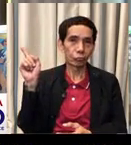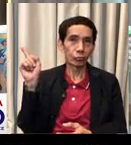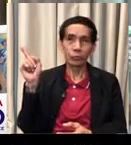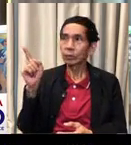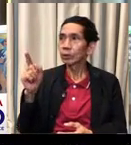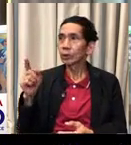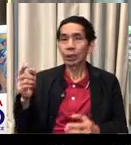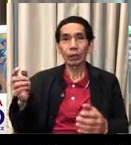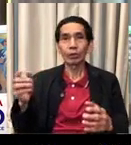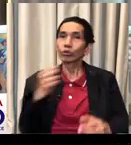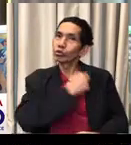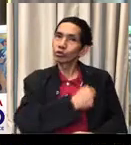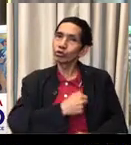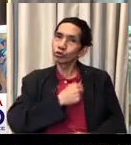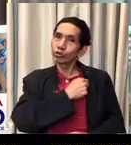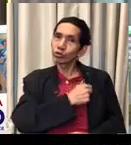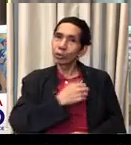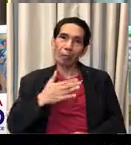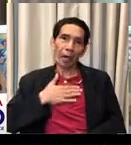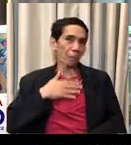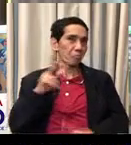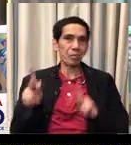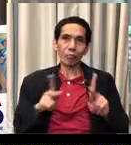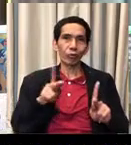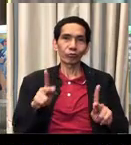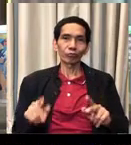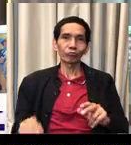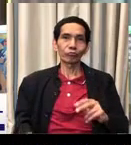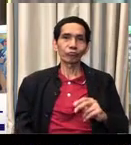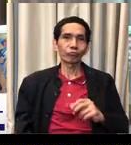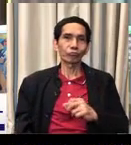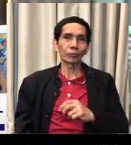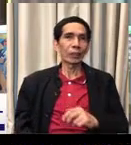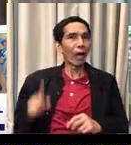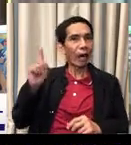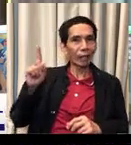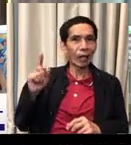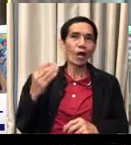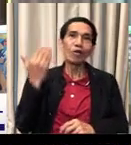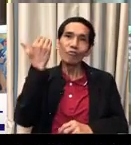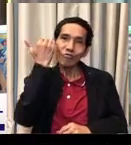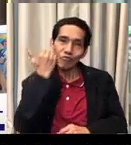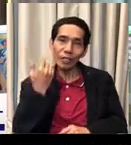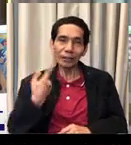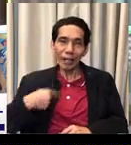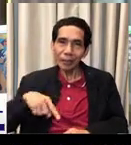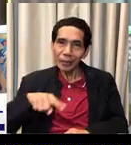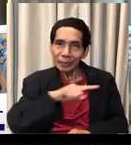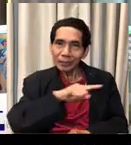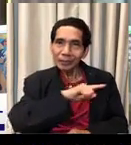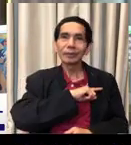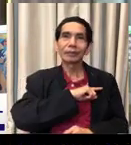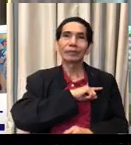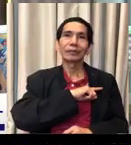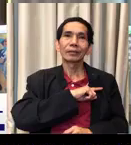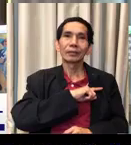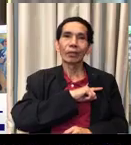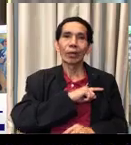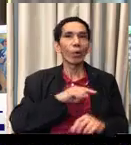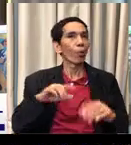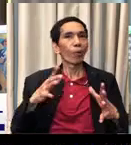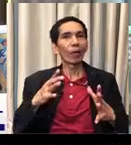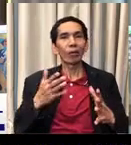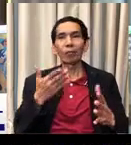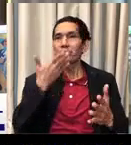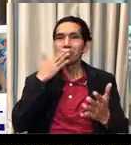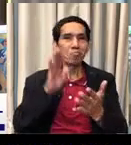Ayan o, pasaysa na po kayo mga kababayan. Isa na naman pagkukulang namin. Wala kaming